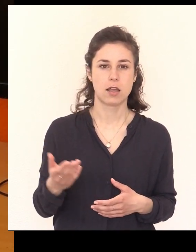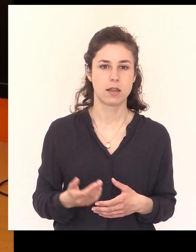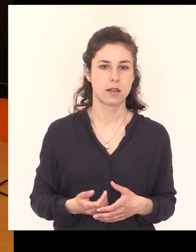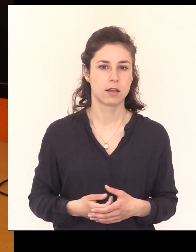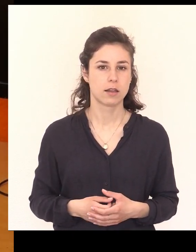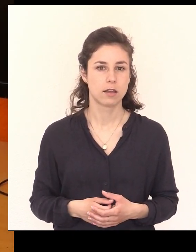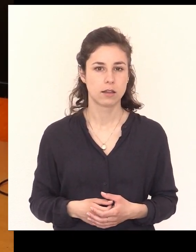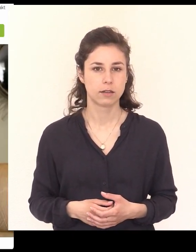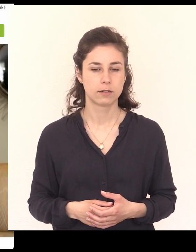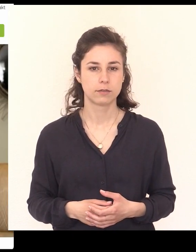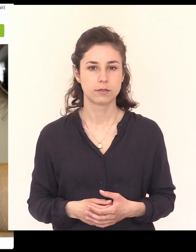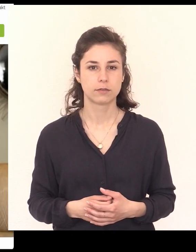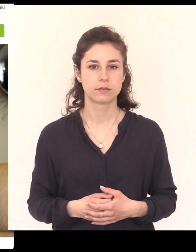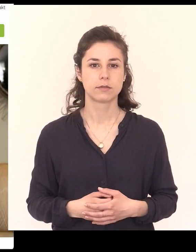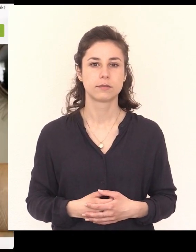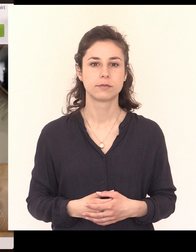Alter!